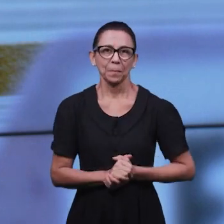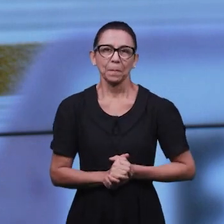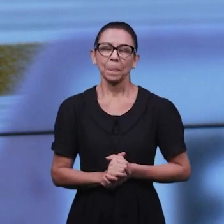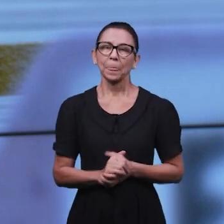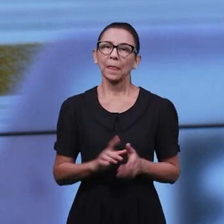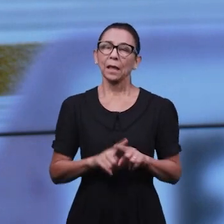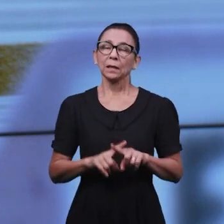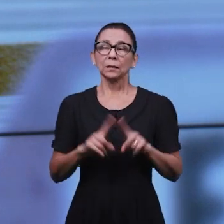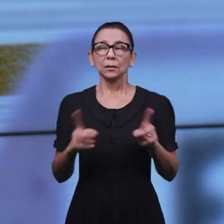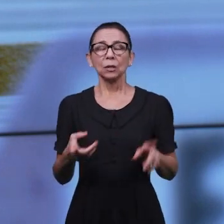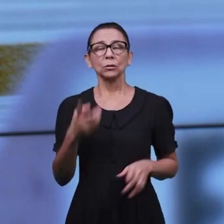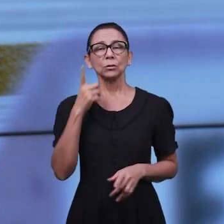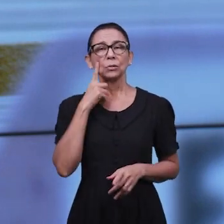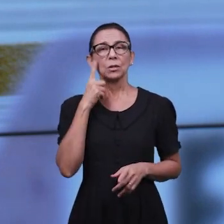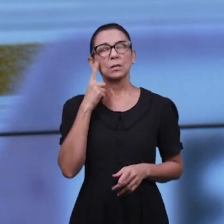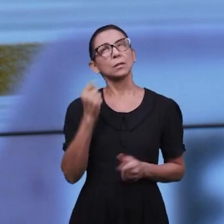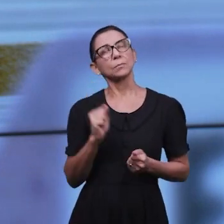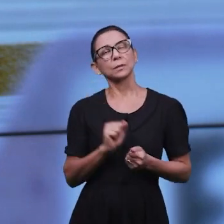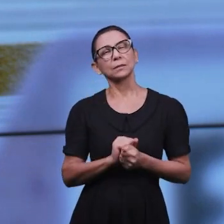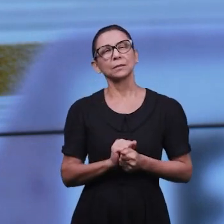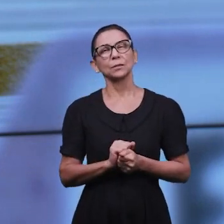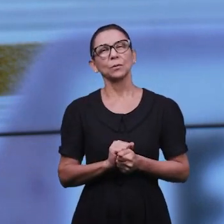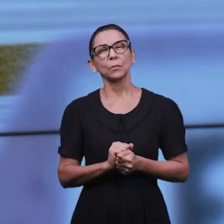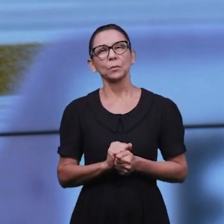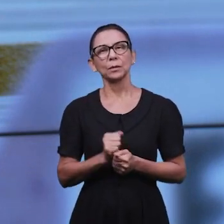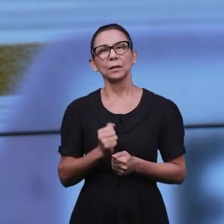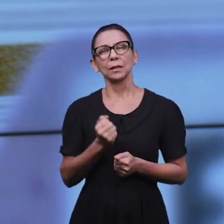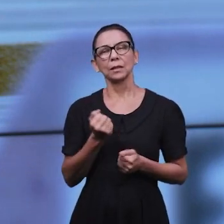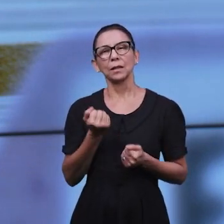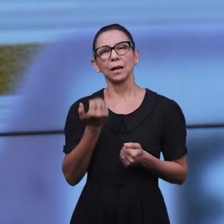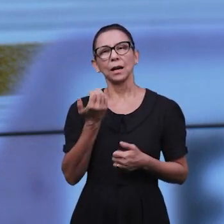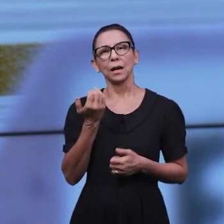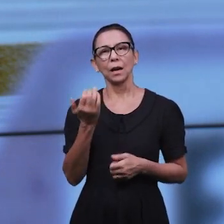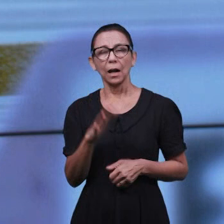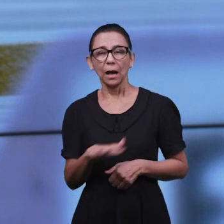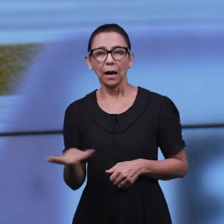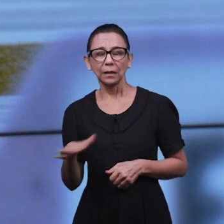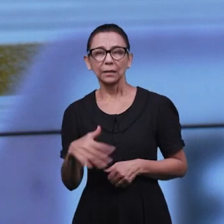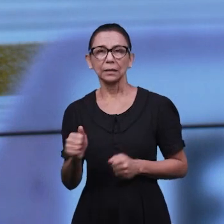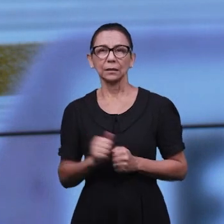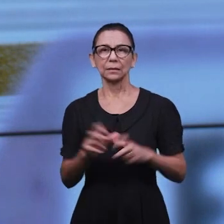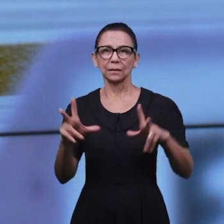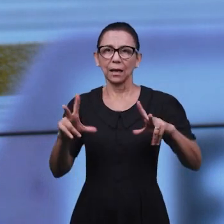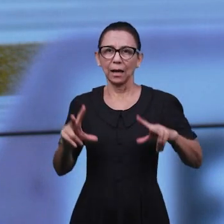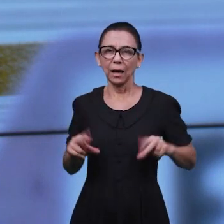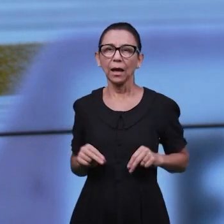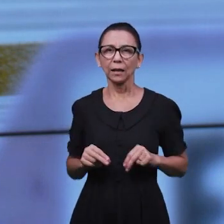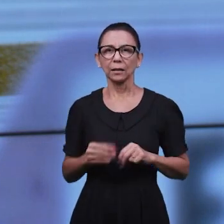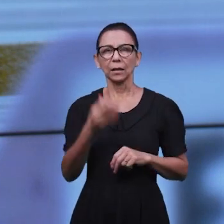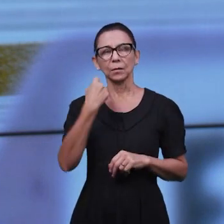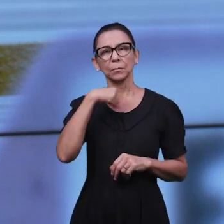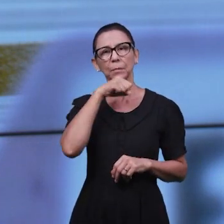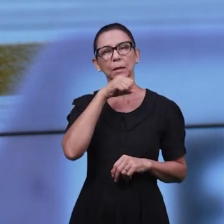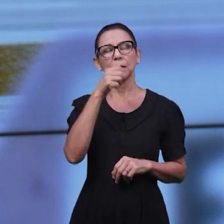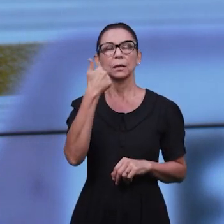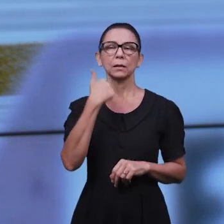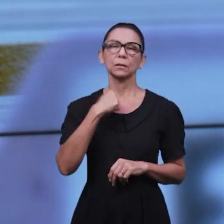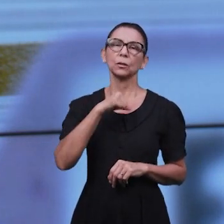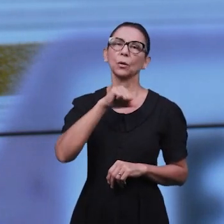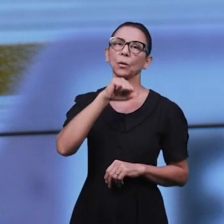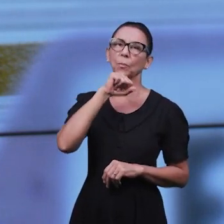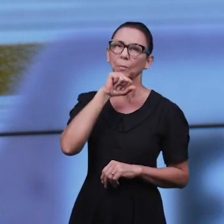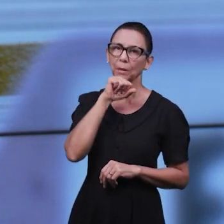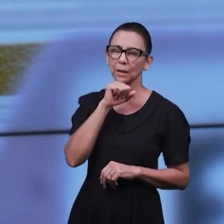la constitution physiologique, biologique des enfants, ceux qui héritent biologiquement ses parents, nous mettons en évidence l'importance de